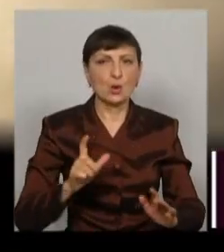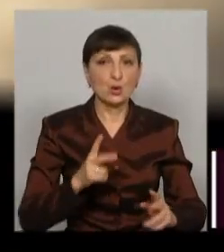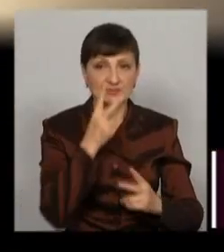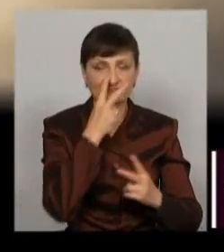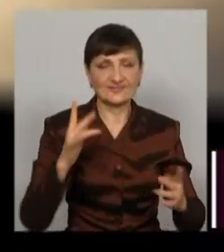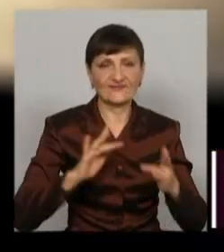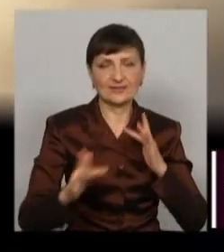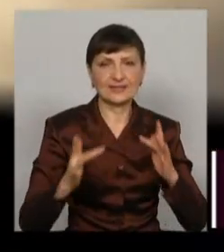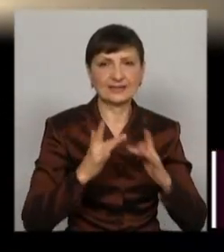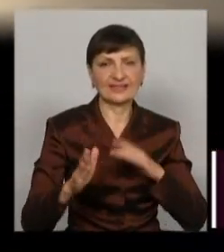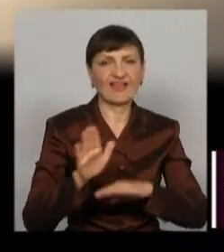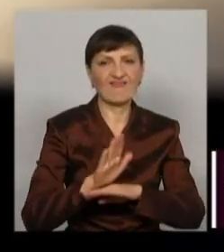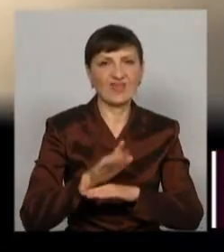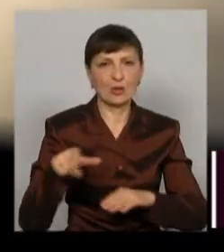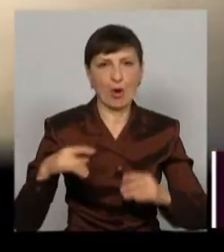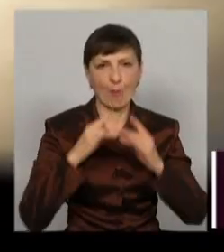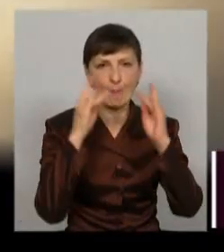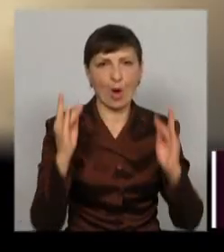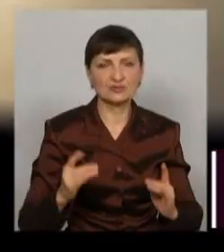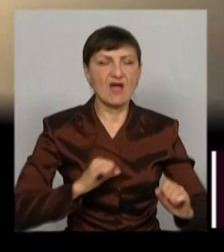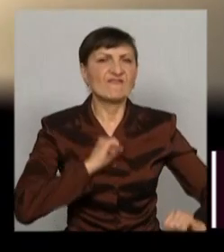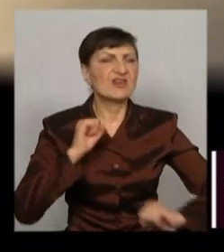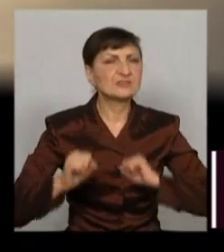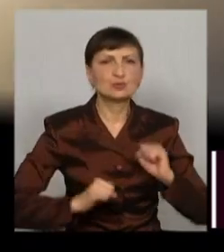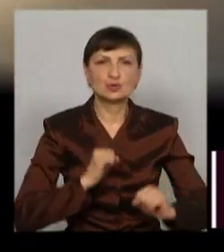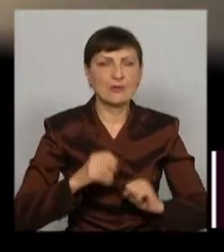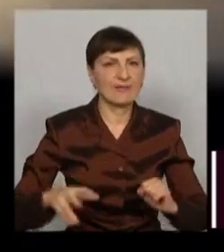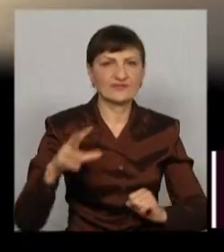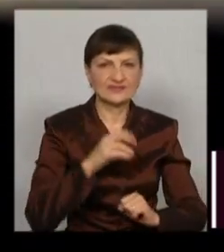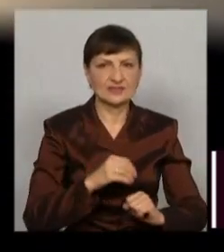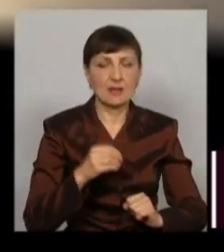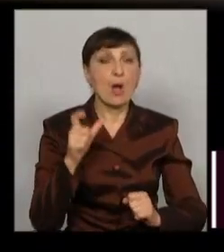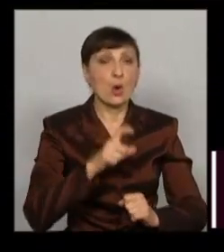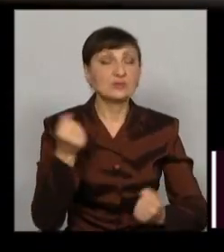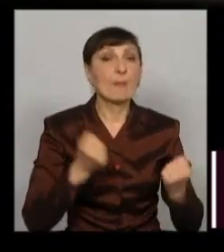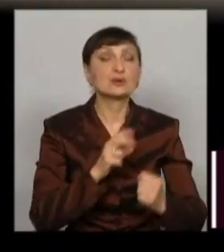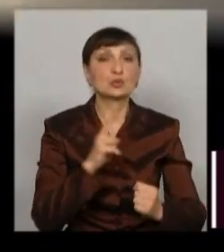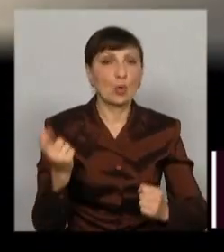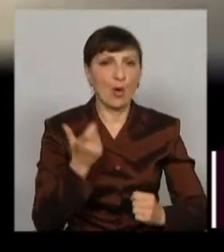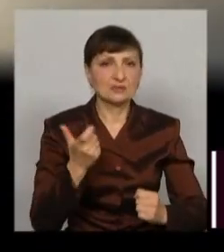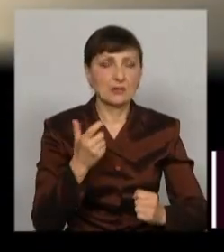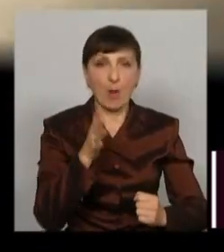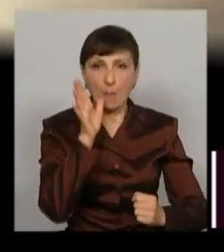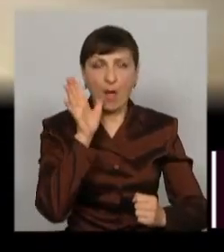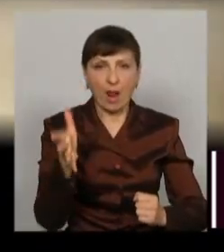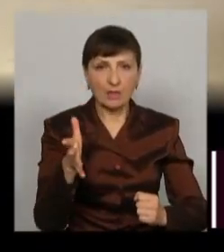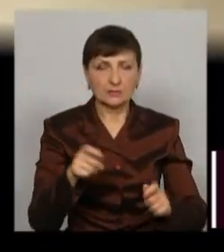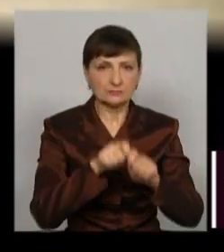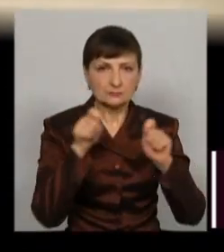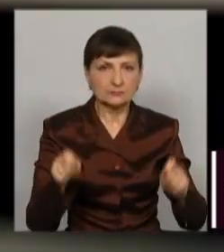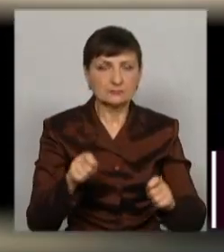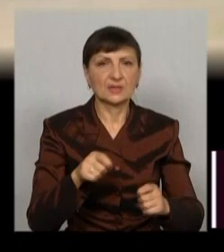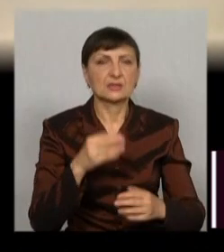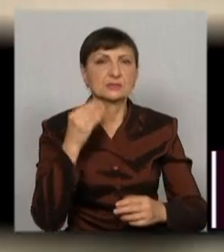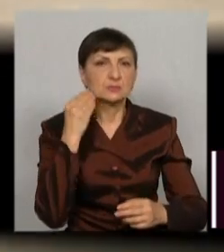публикуют в соцсетях видео проезда по мосту. Возмущение почти в каждом посте. Автовладельцы недоумевают, почему за 5 лет объект не сдали, как говорится,